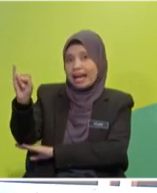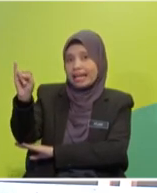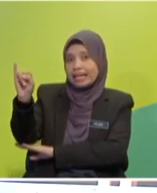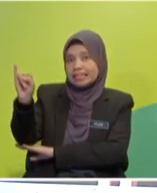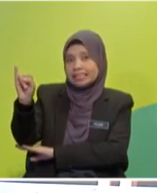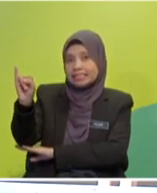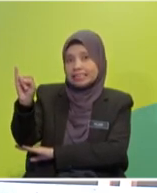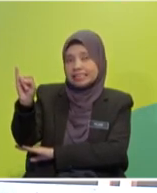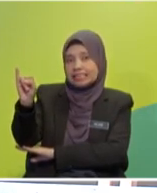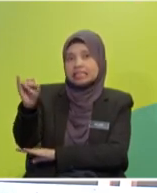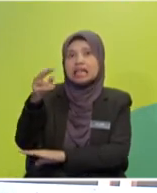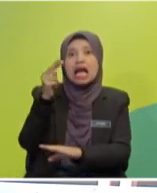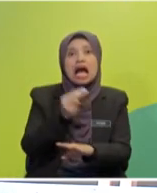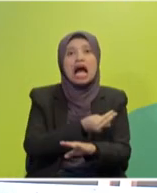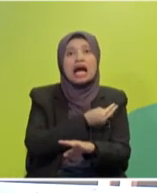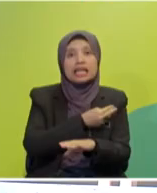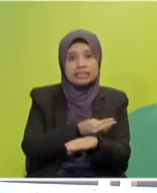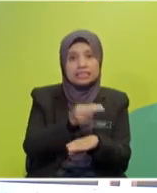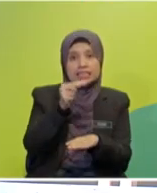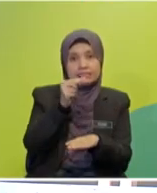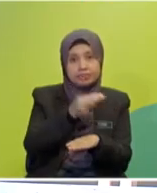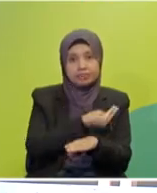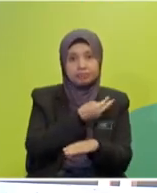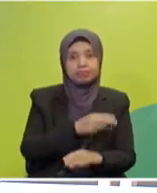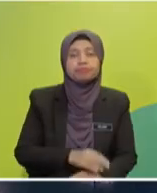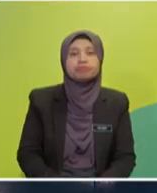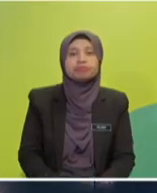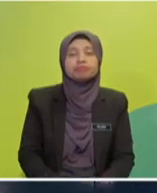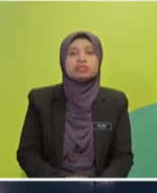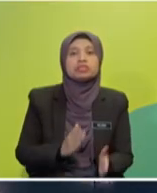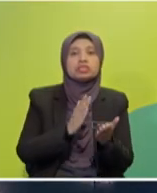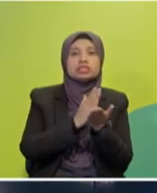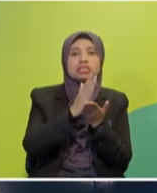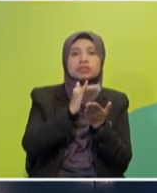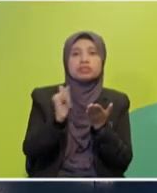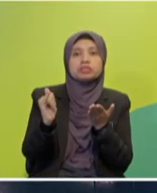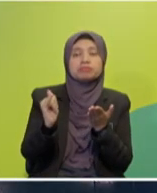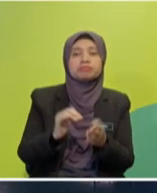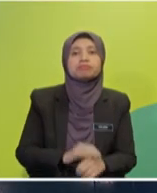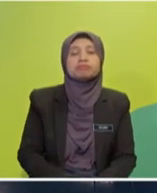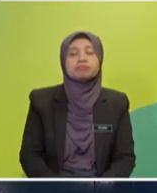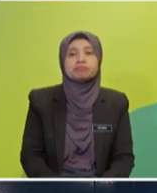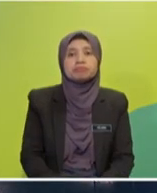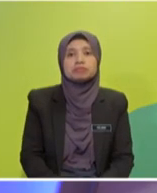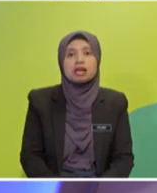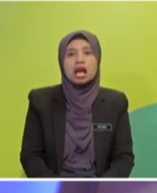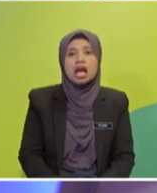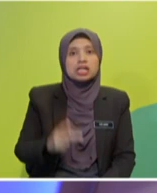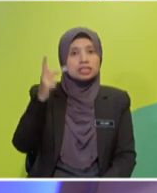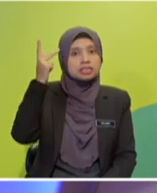N-Y-I-nyi. Nyanyi. Okey. Seterusnya, kita punya tu